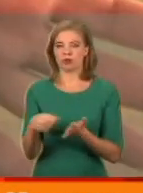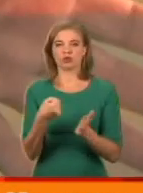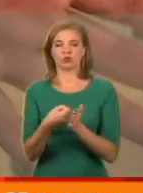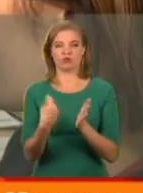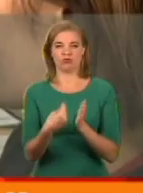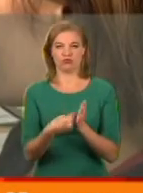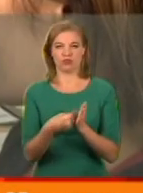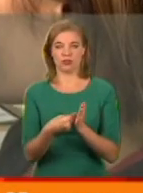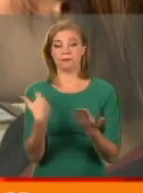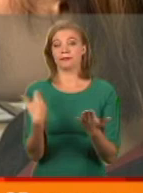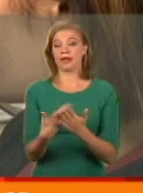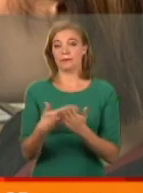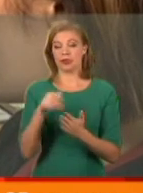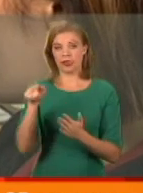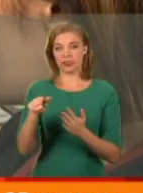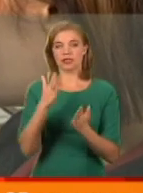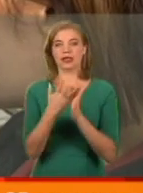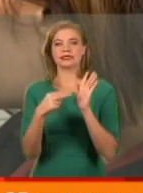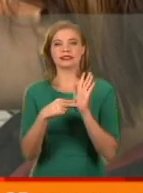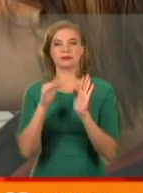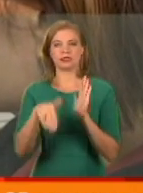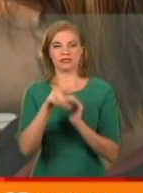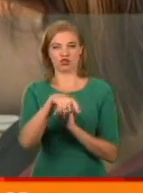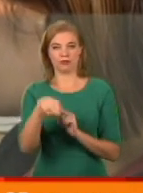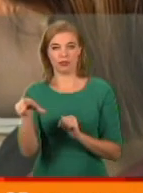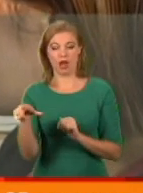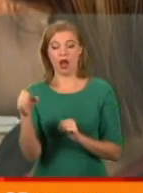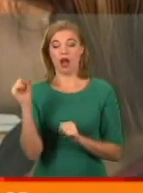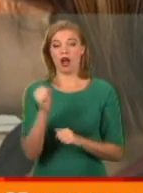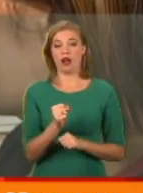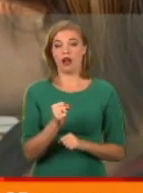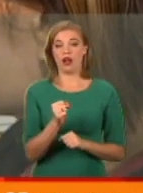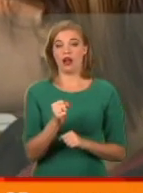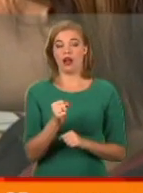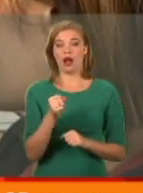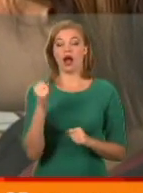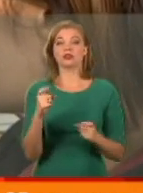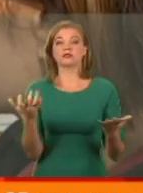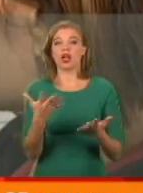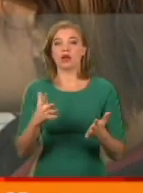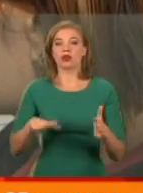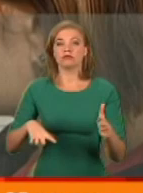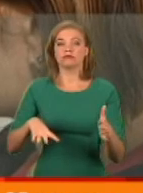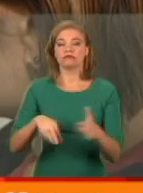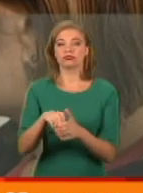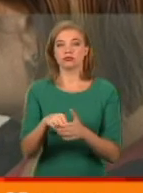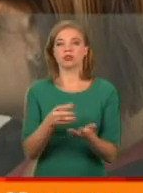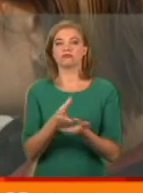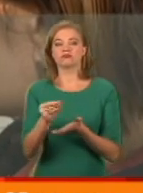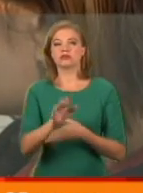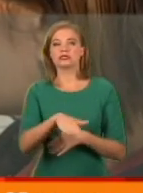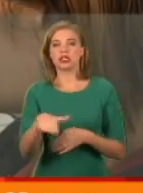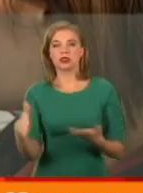скарбниці податків. Наприклад, в селі Новотроїцькому 7 тисяч населення. За який рахунок отримувати дитячі